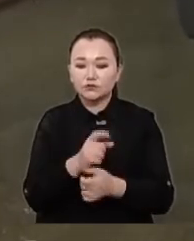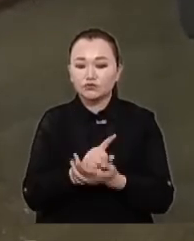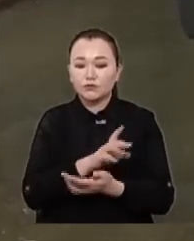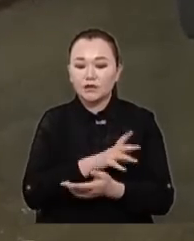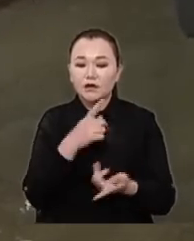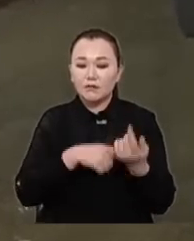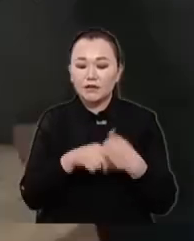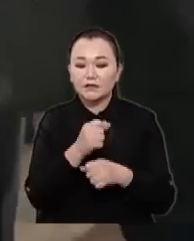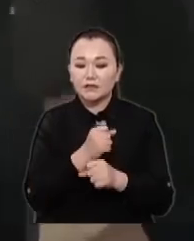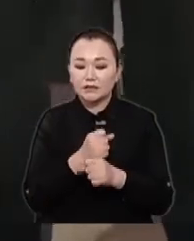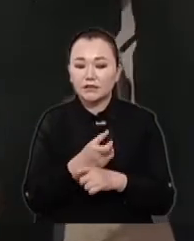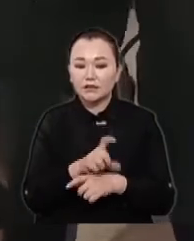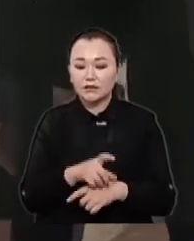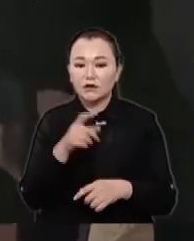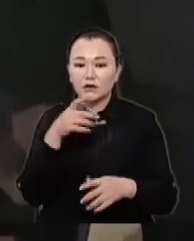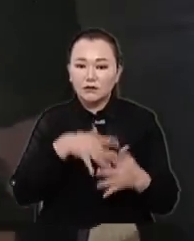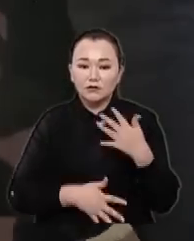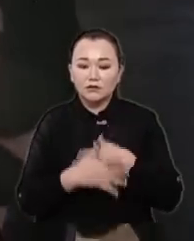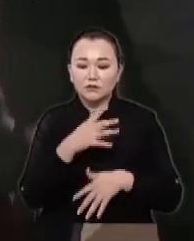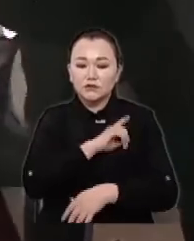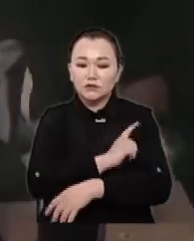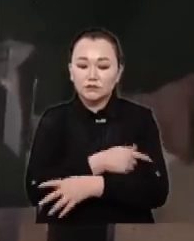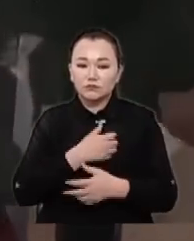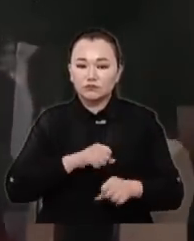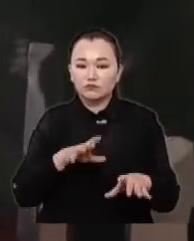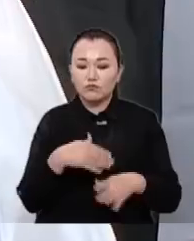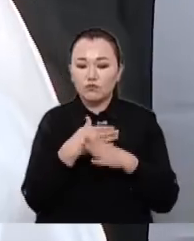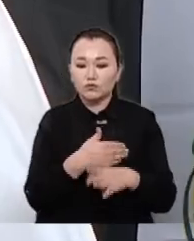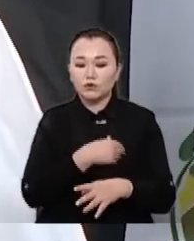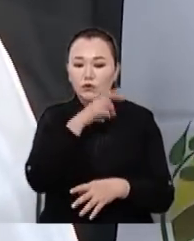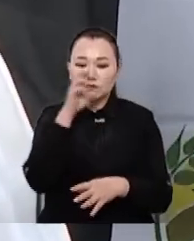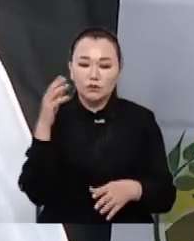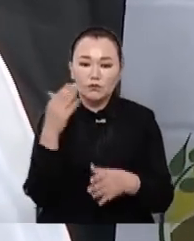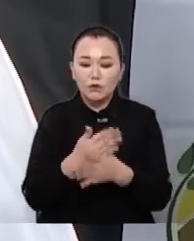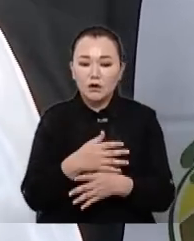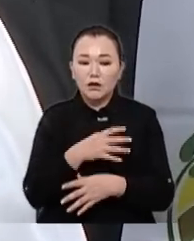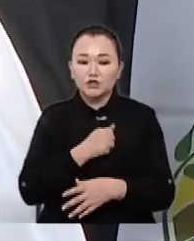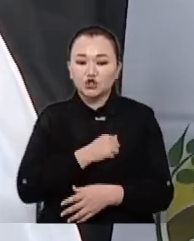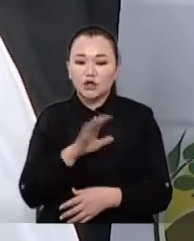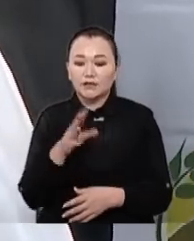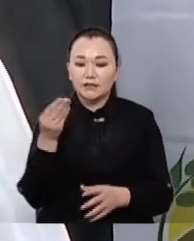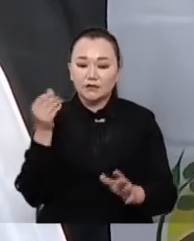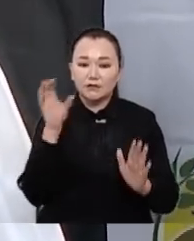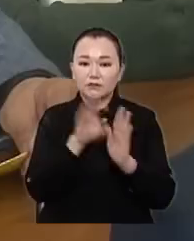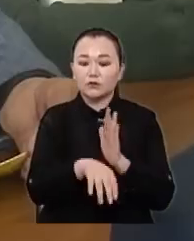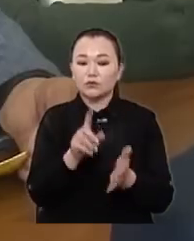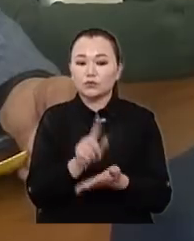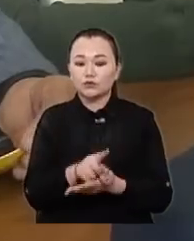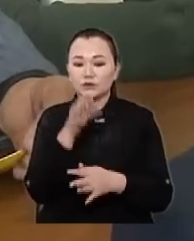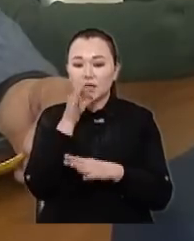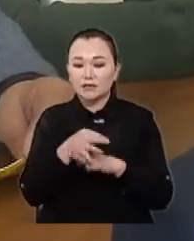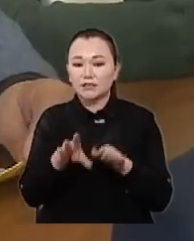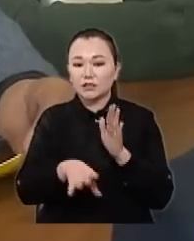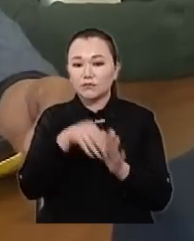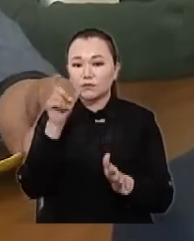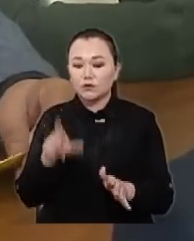қайта өңдеу саласының бойына қан жүгіртуге күш салмақ. Ал ол үшін мемлекет қолдау көрсетіп, аямай қаржы құйғаны абзал, дейді кандидаттар. Тек сонда